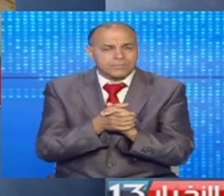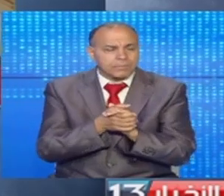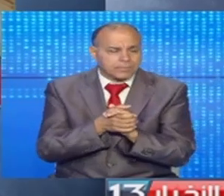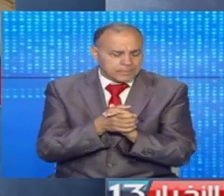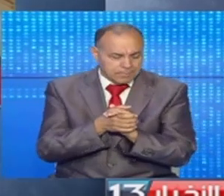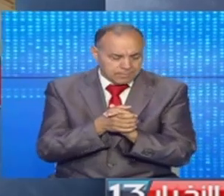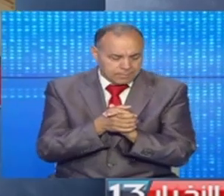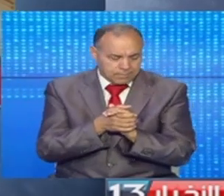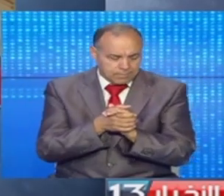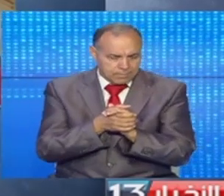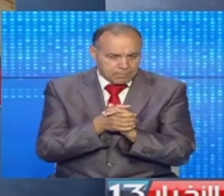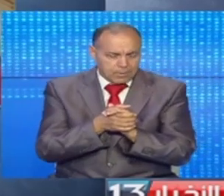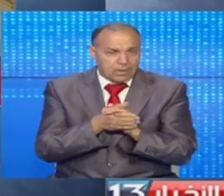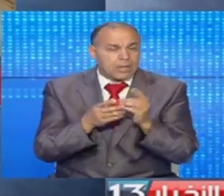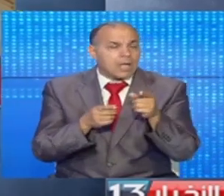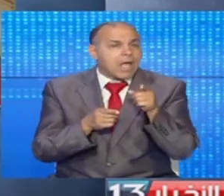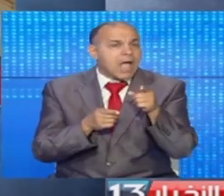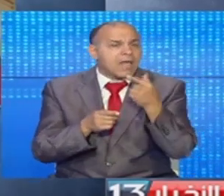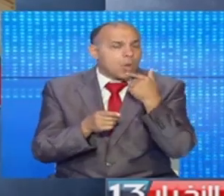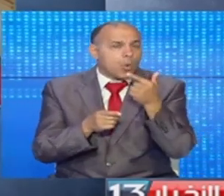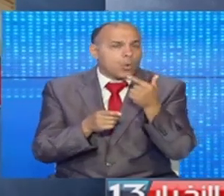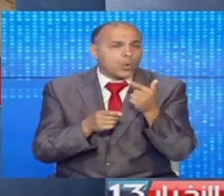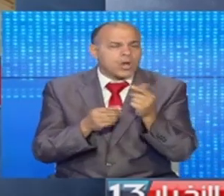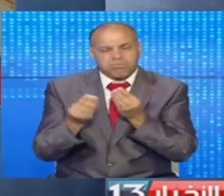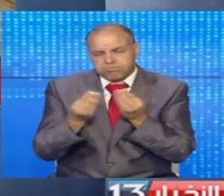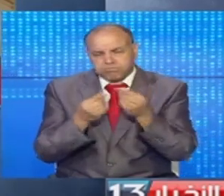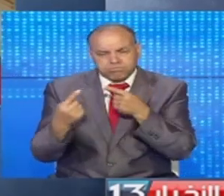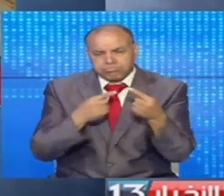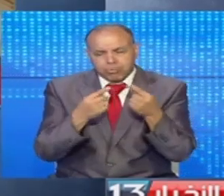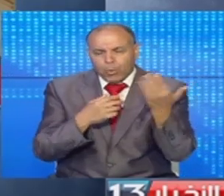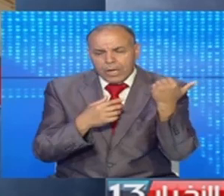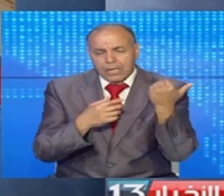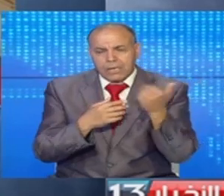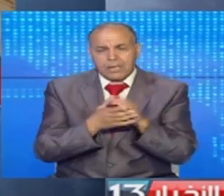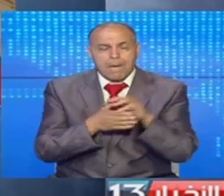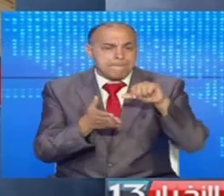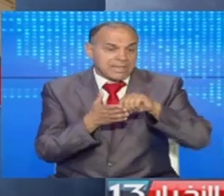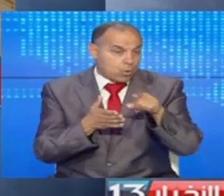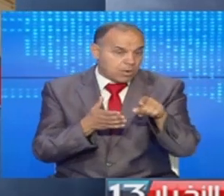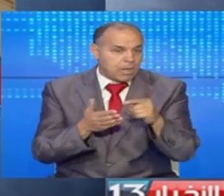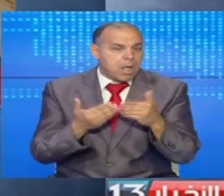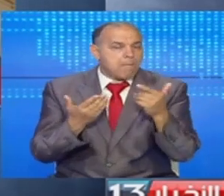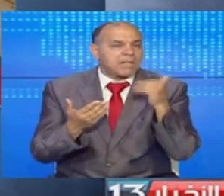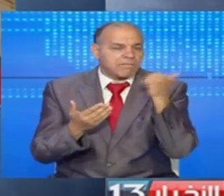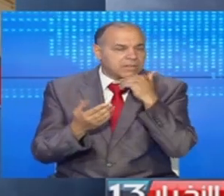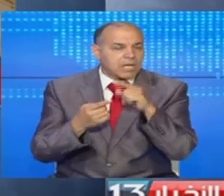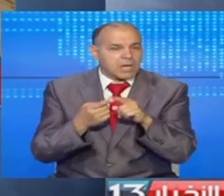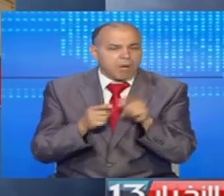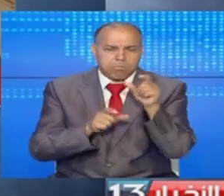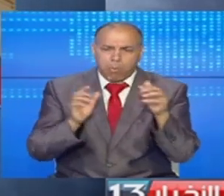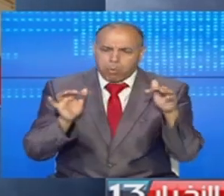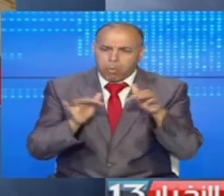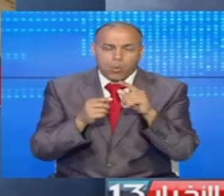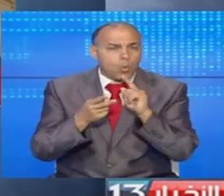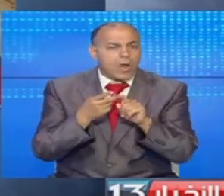في المنازل من خلال هذه المناوشات التي جدت كما ذكرنا وسط المدينة ثم تفرعت إلى التجمعات